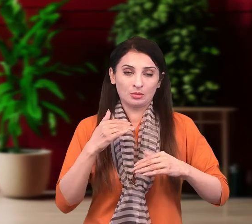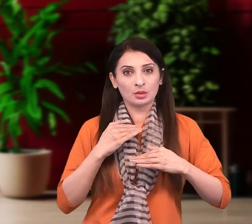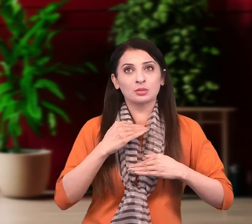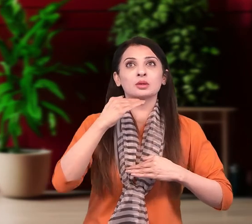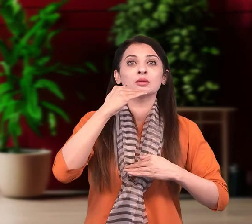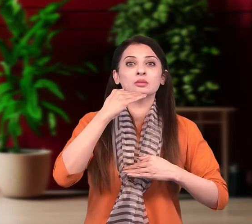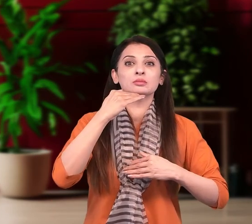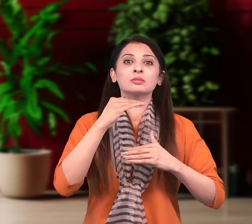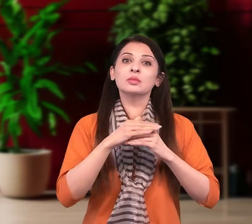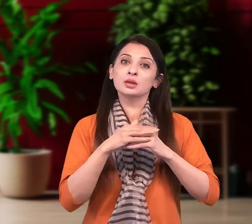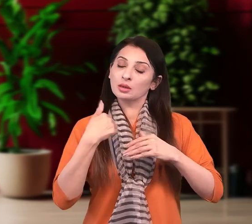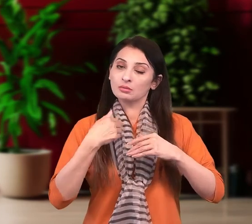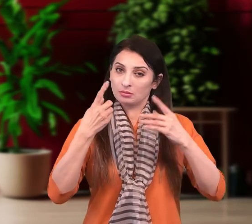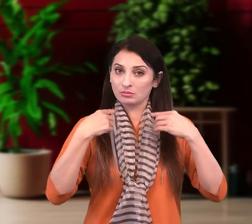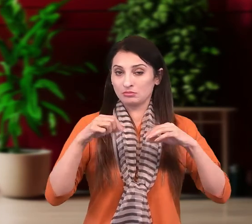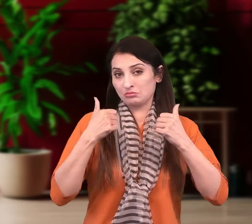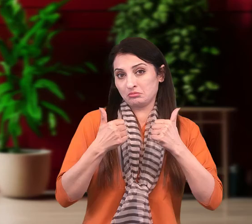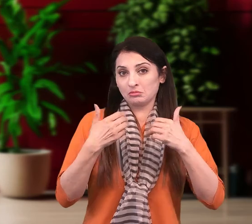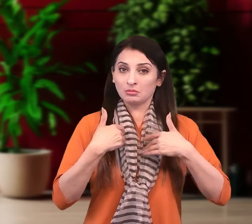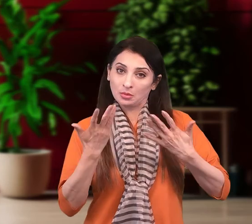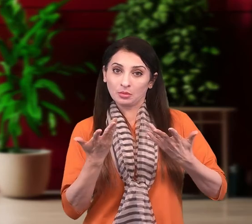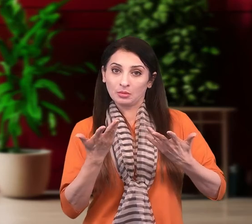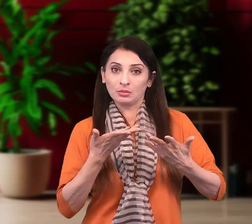है आई एम टू लाउड, आई एम टू